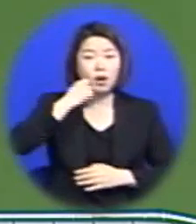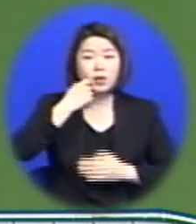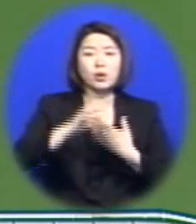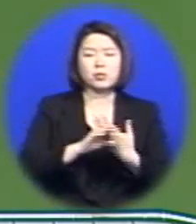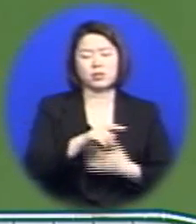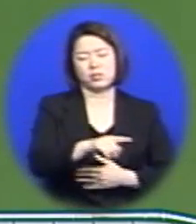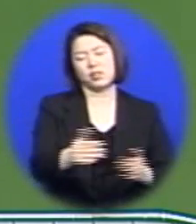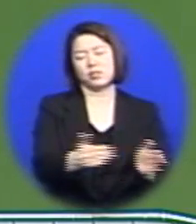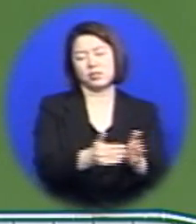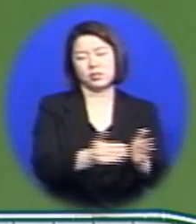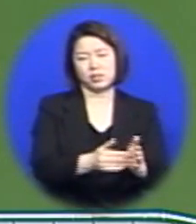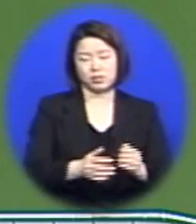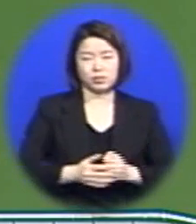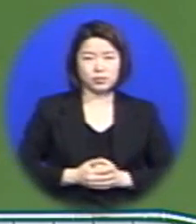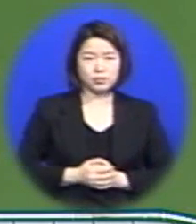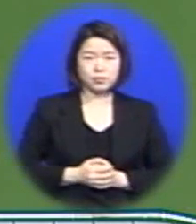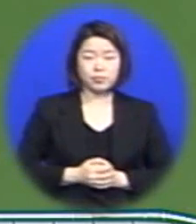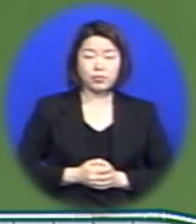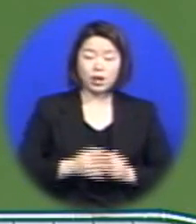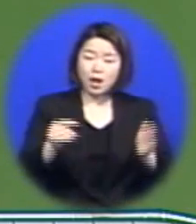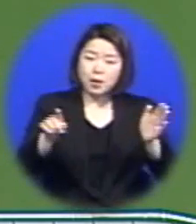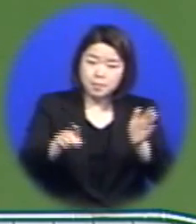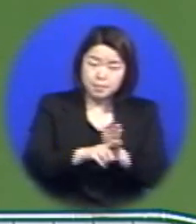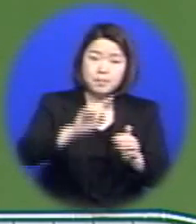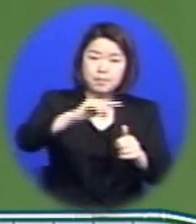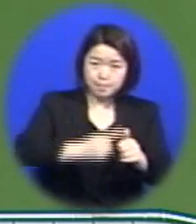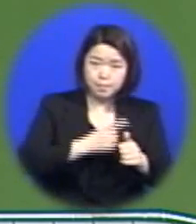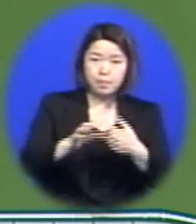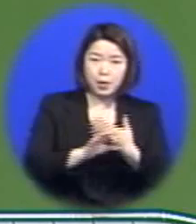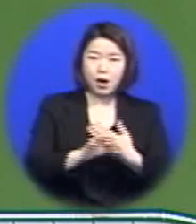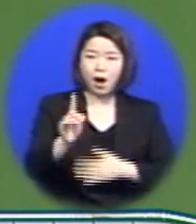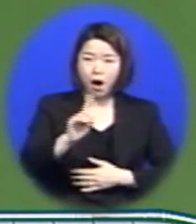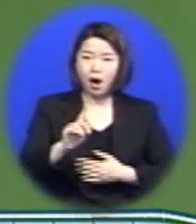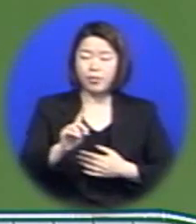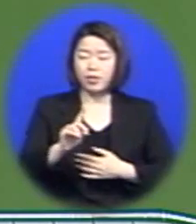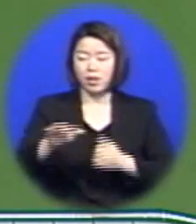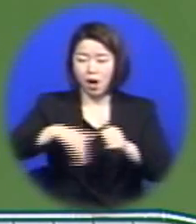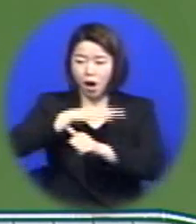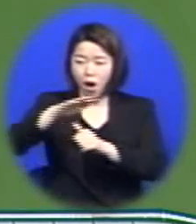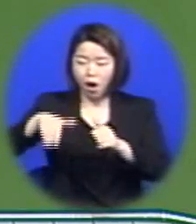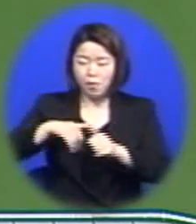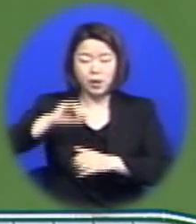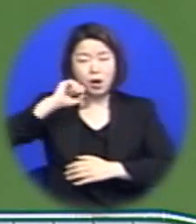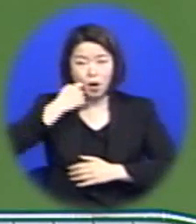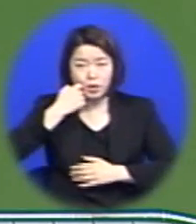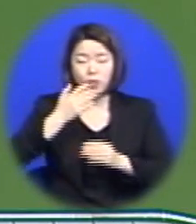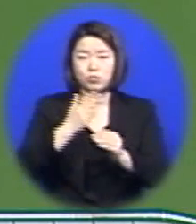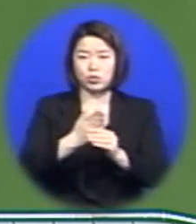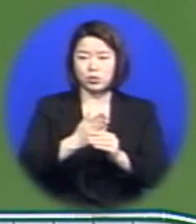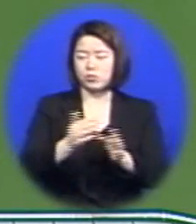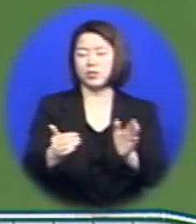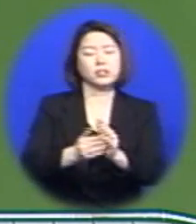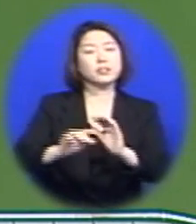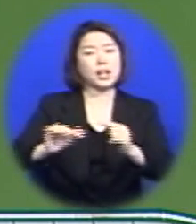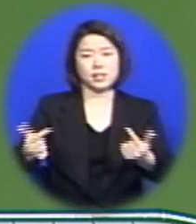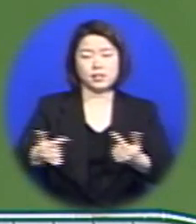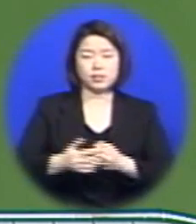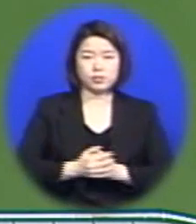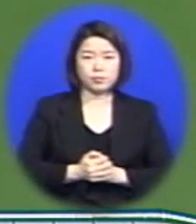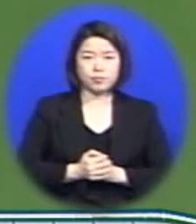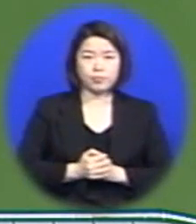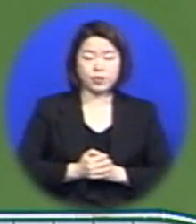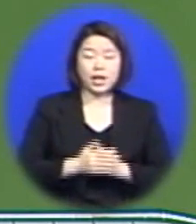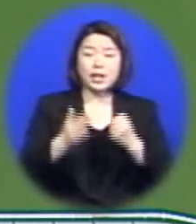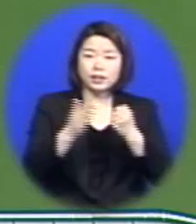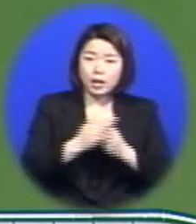끝난 거예요 믿어지면 어떤 어려움 중에서도 아직 끝이 아니에요